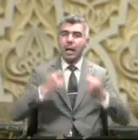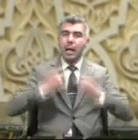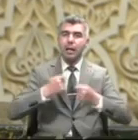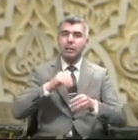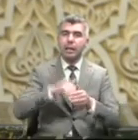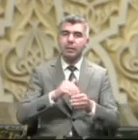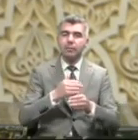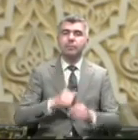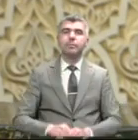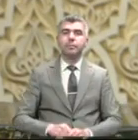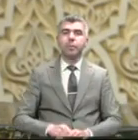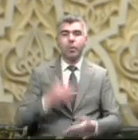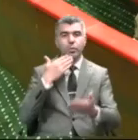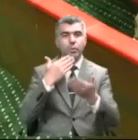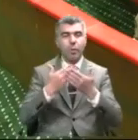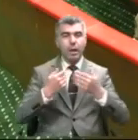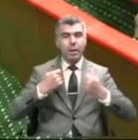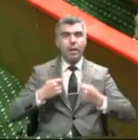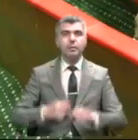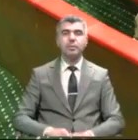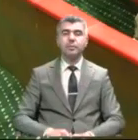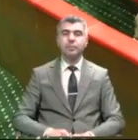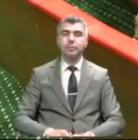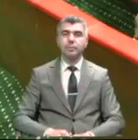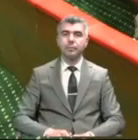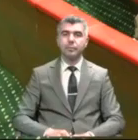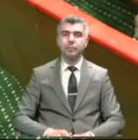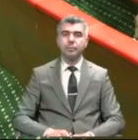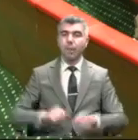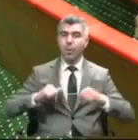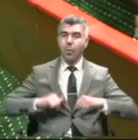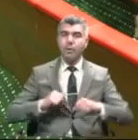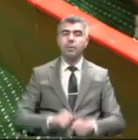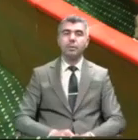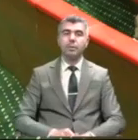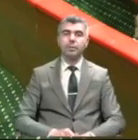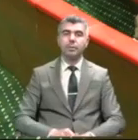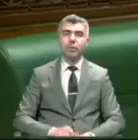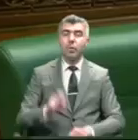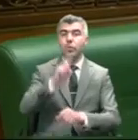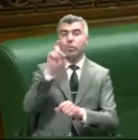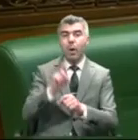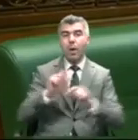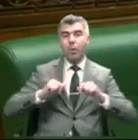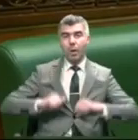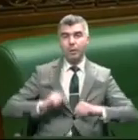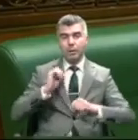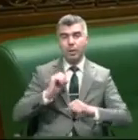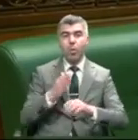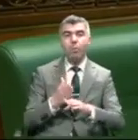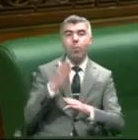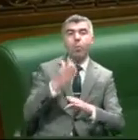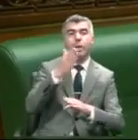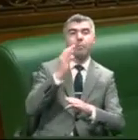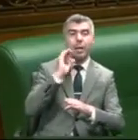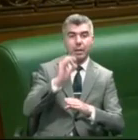تفضل شكرا سيد الرئيس الساده الوزراء المحترمون نسائلكم السيد الوزير المحترم حول افاق